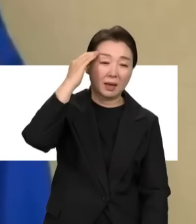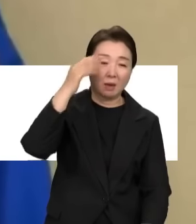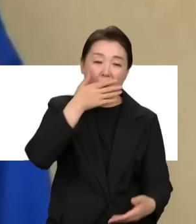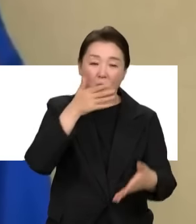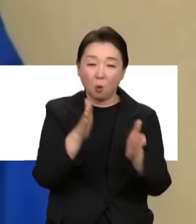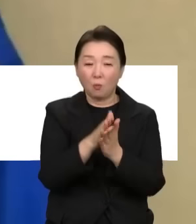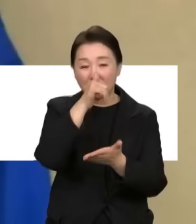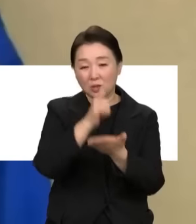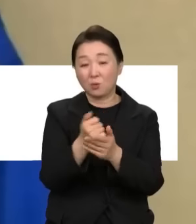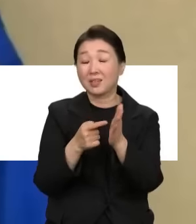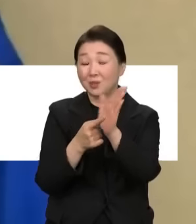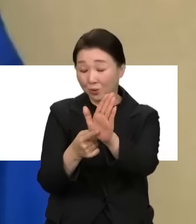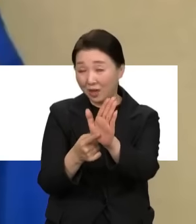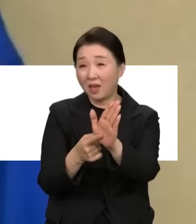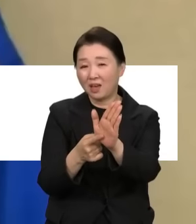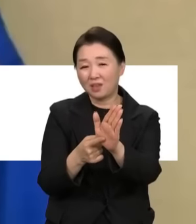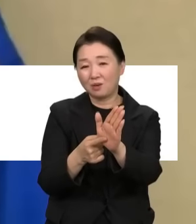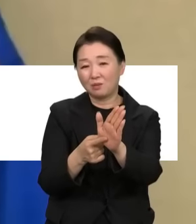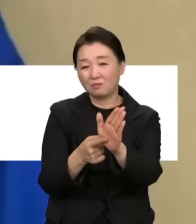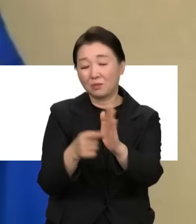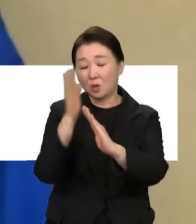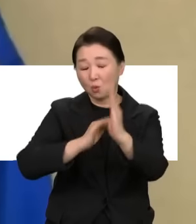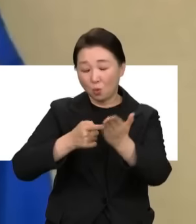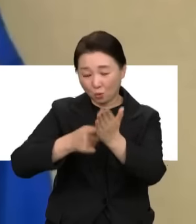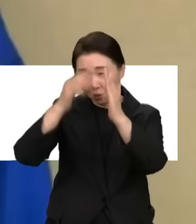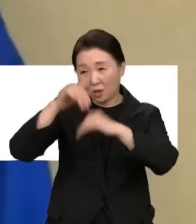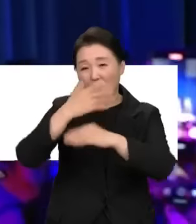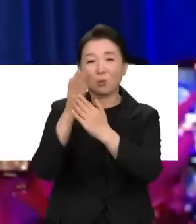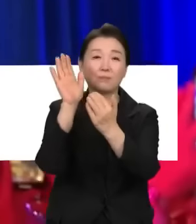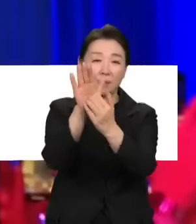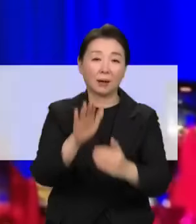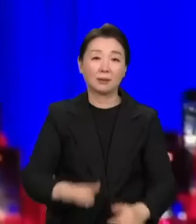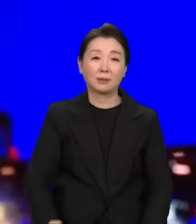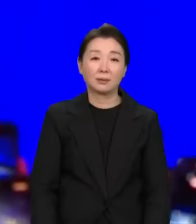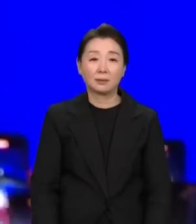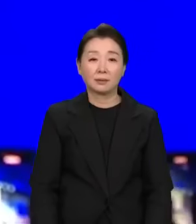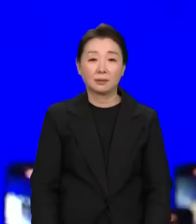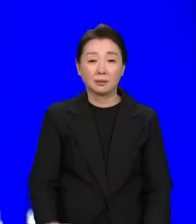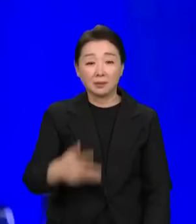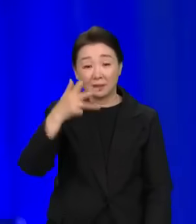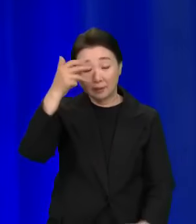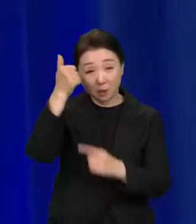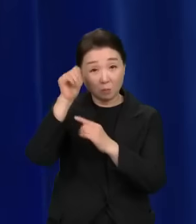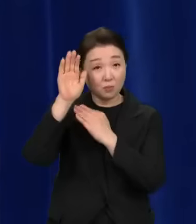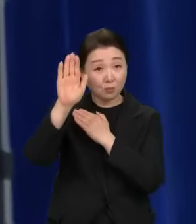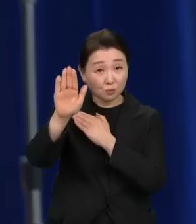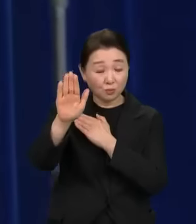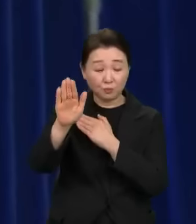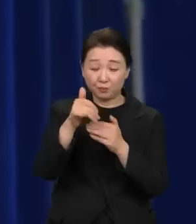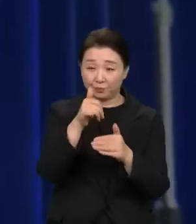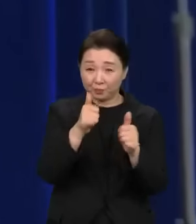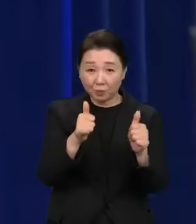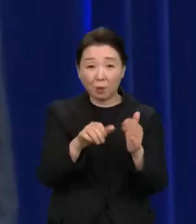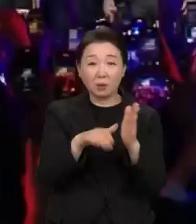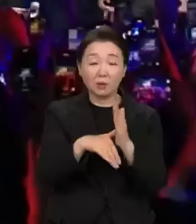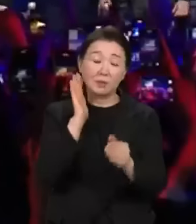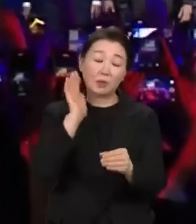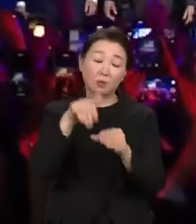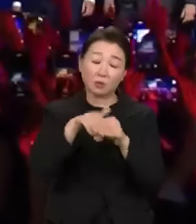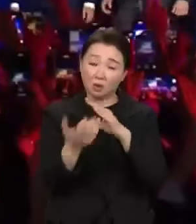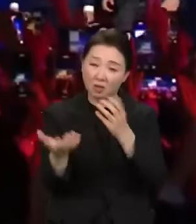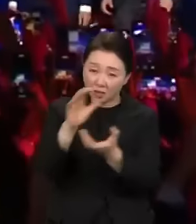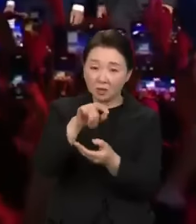as participating in a conspiracy to obstruct justice. 그런데 트럼프 당선 직후 연방 법원에 대선 결과 뒤집기